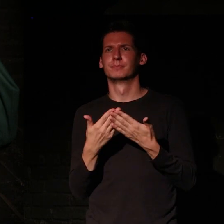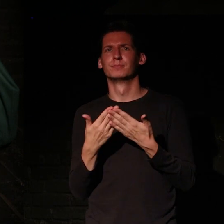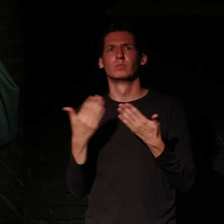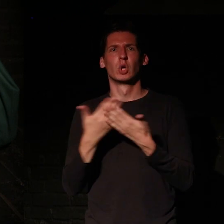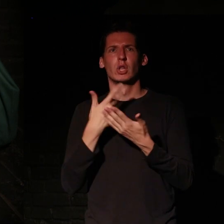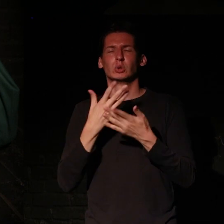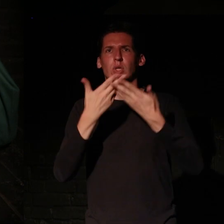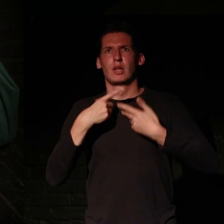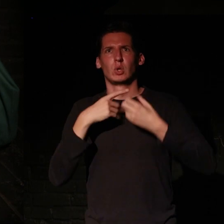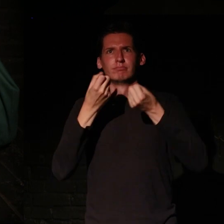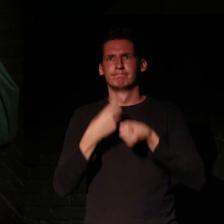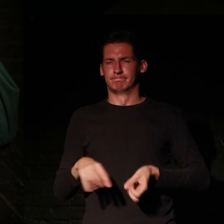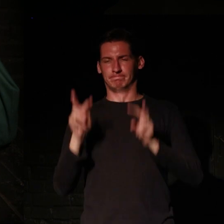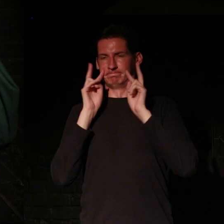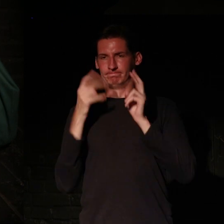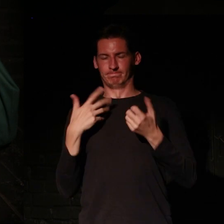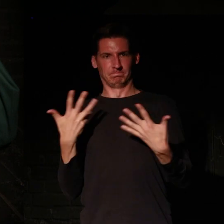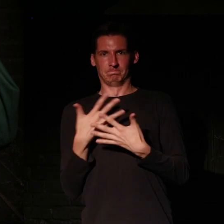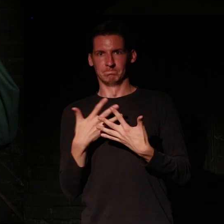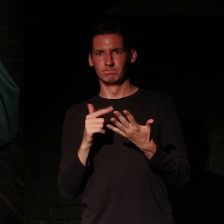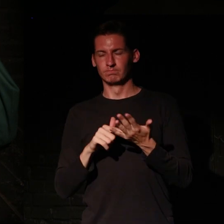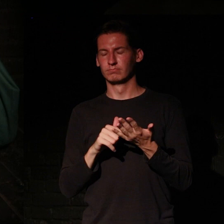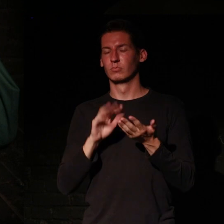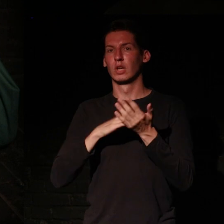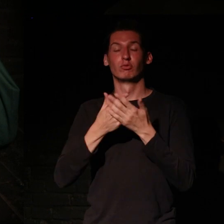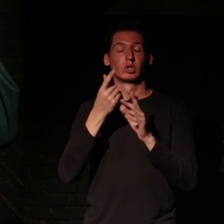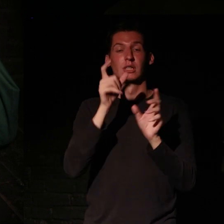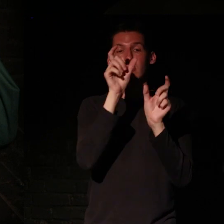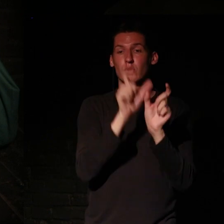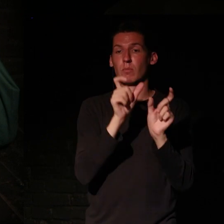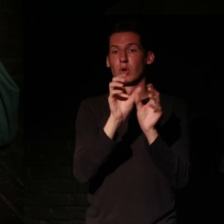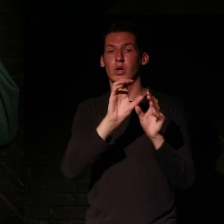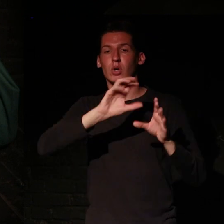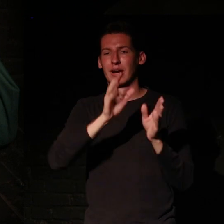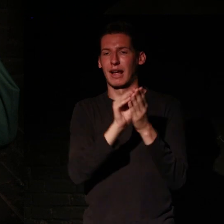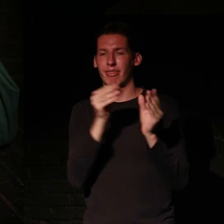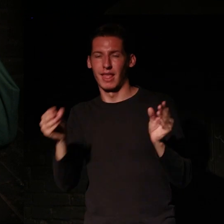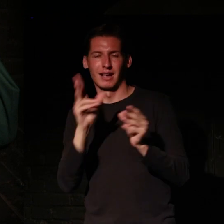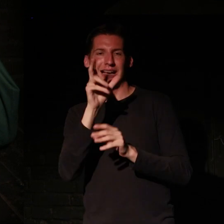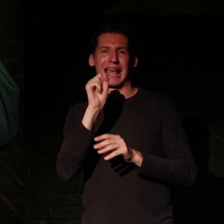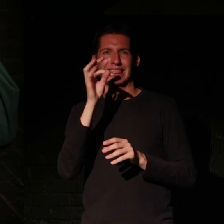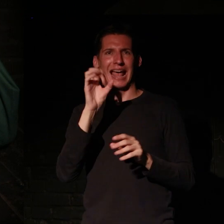takie zaskoczenie, że na przykład w tych katalogach pojawiają się